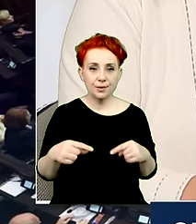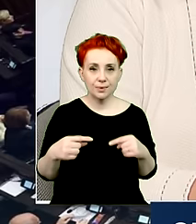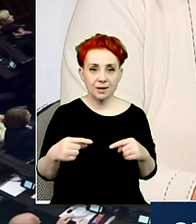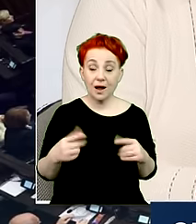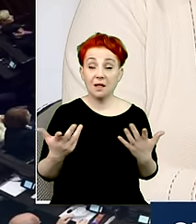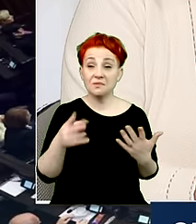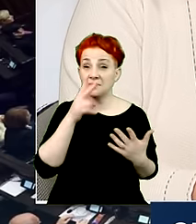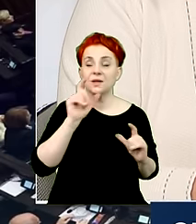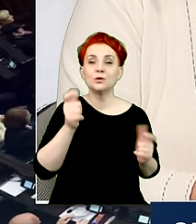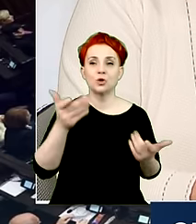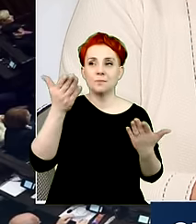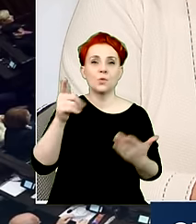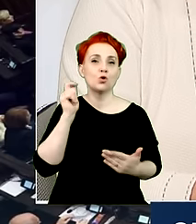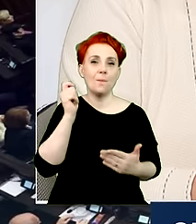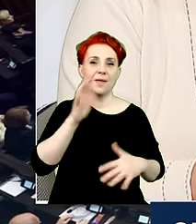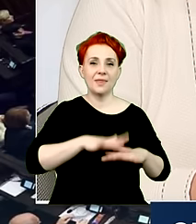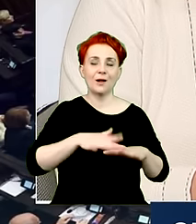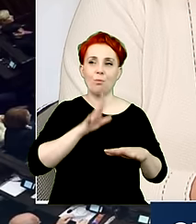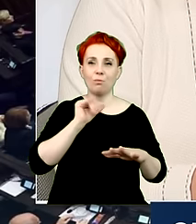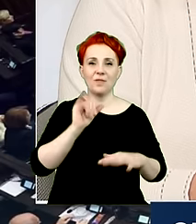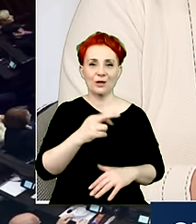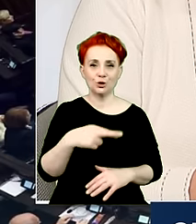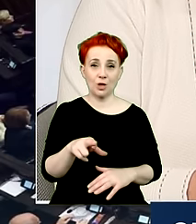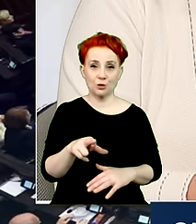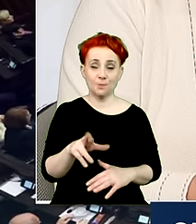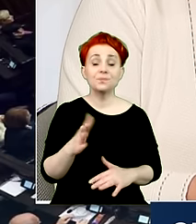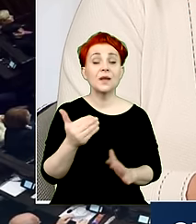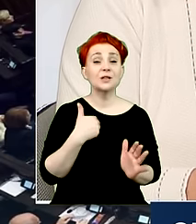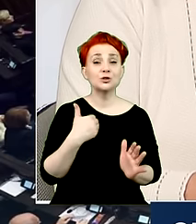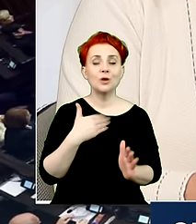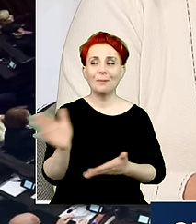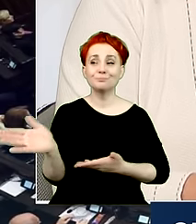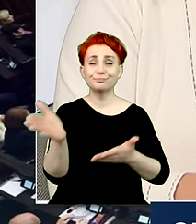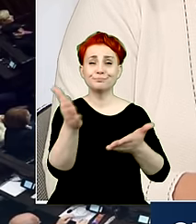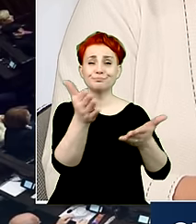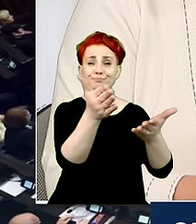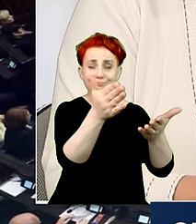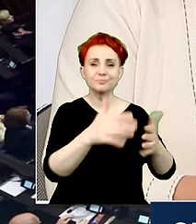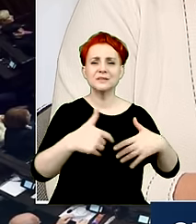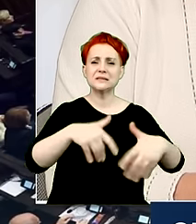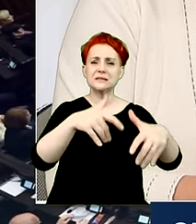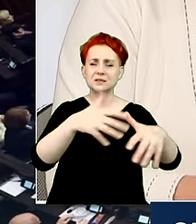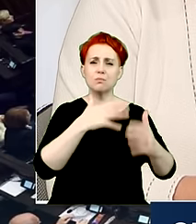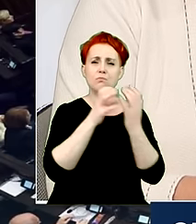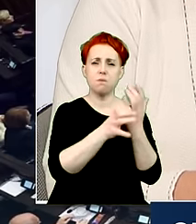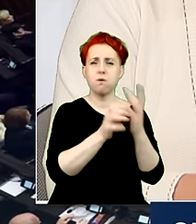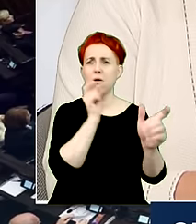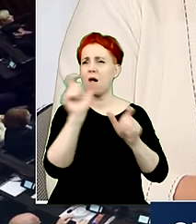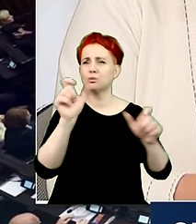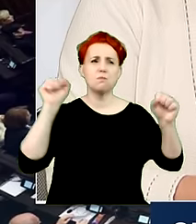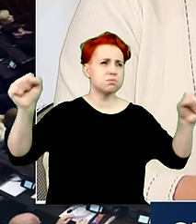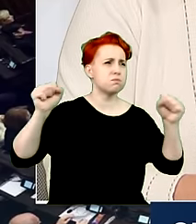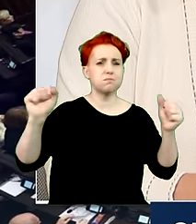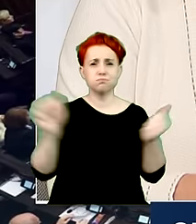że kobiety traktowane są instrumentalnie. Jak trzeba było wyprowadzić kobiety na ulicę, krzyczeć wulgarne hasła, walczyć w sposób